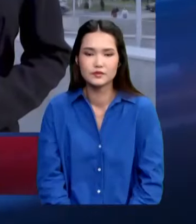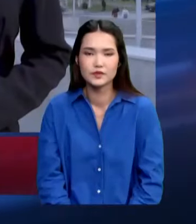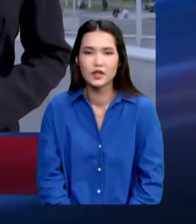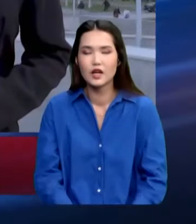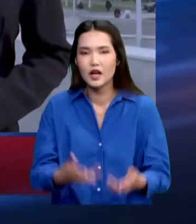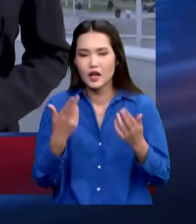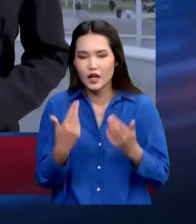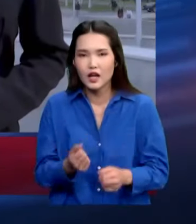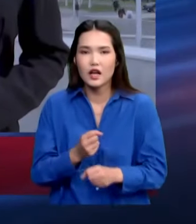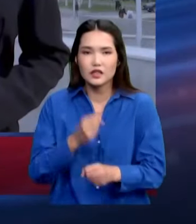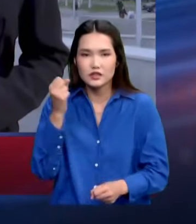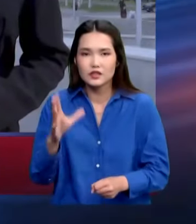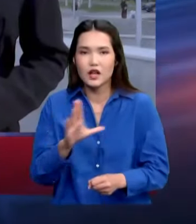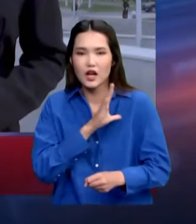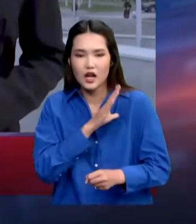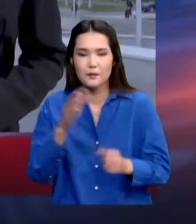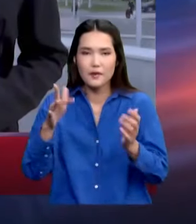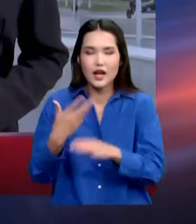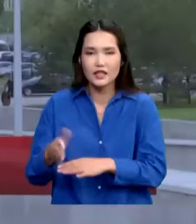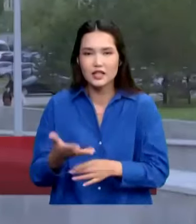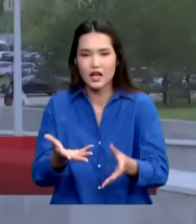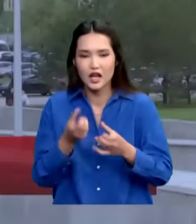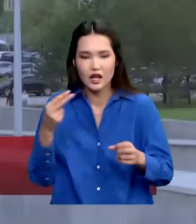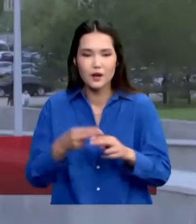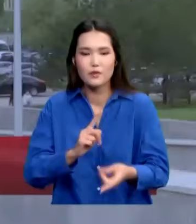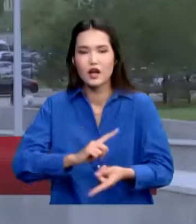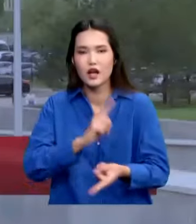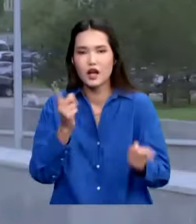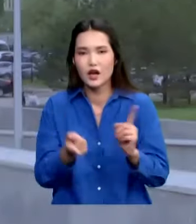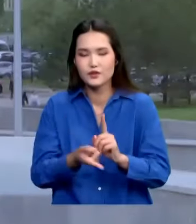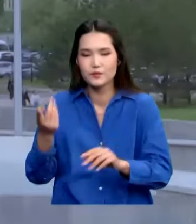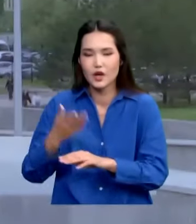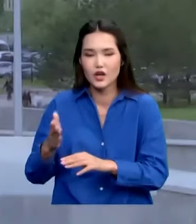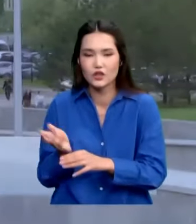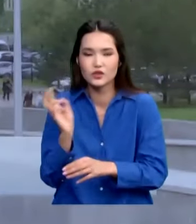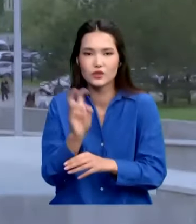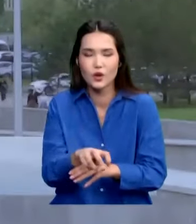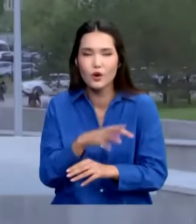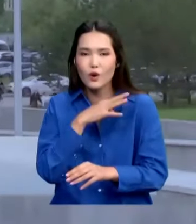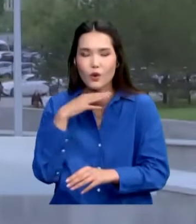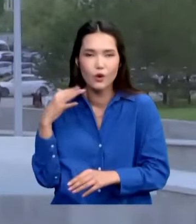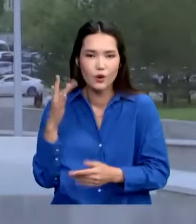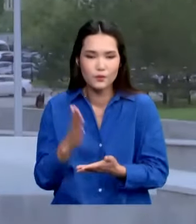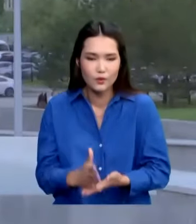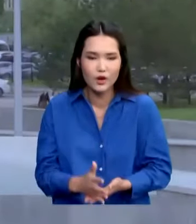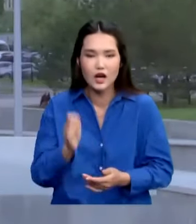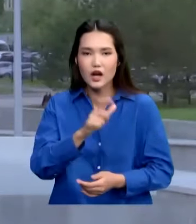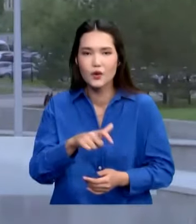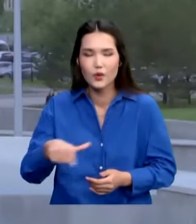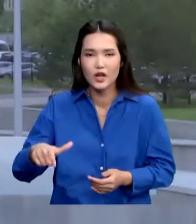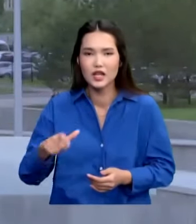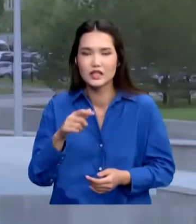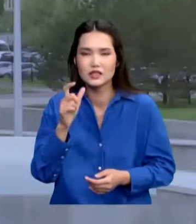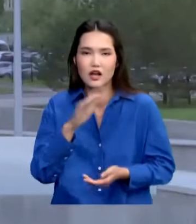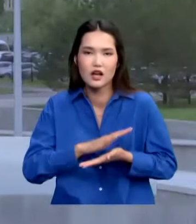Тимирет, қатаңдату несие алушылар санына әсер етпейді. Керсінше, кредитке жүгінетіндер көбейе береді. Өйткені халықтың